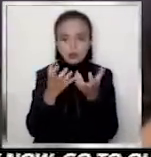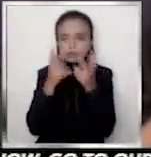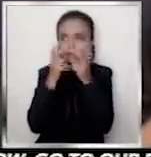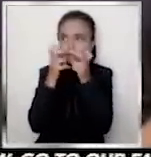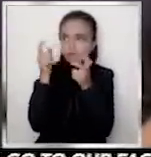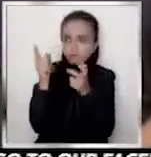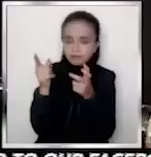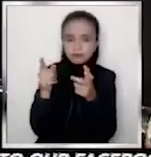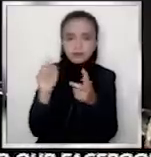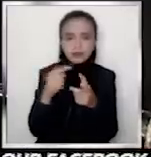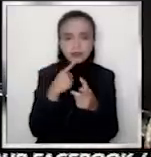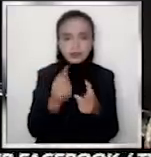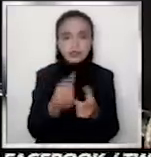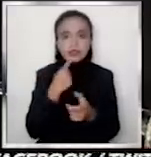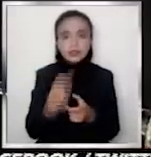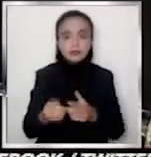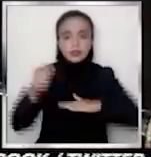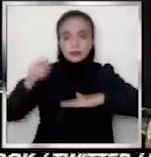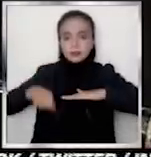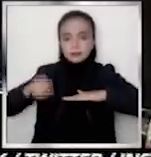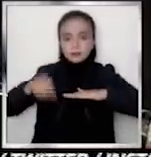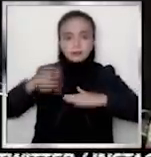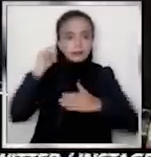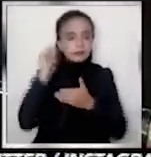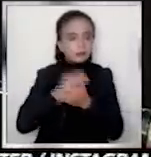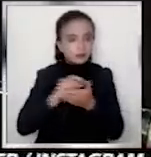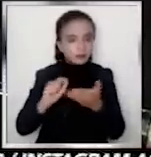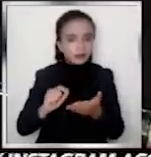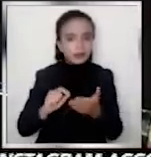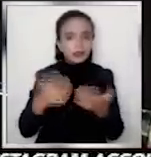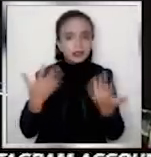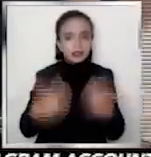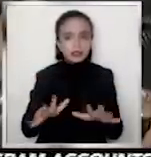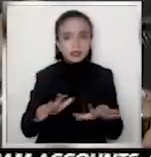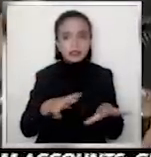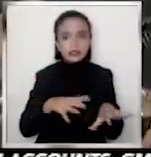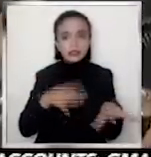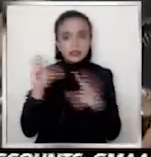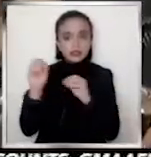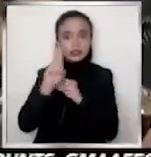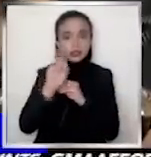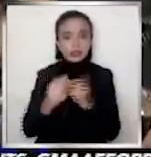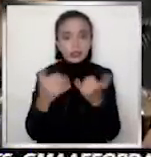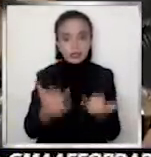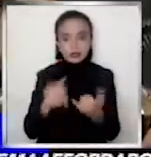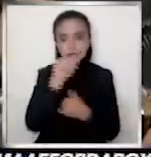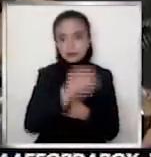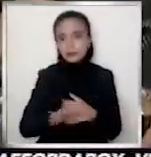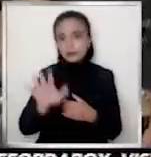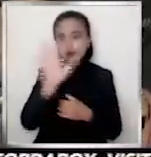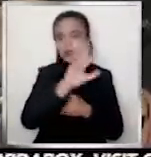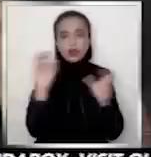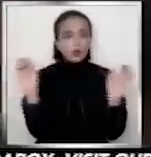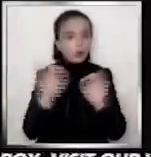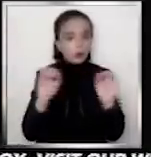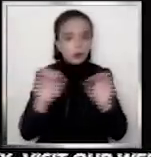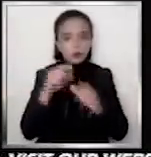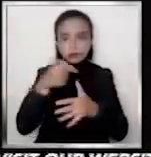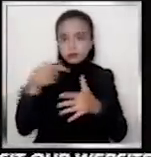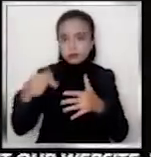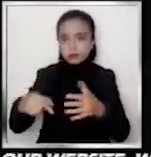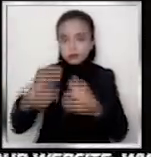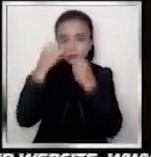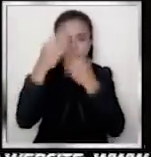sa Justice Secretary, nakaalis na ng Amerika si Teves at nasa Asia na. Wala namang detalyeng ibinigay ang abogado ni Teves